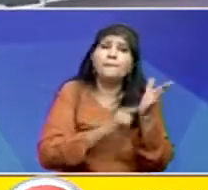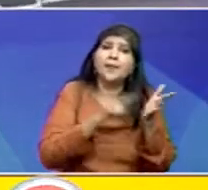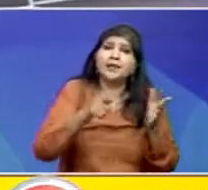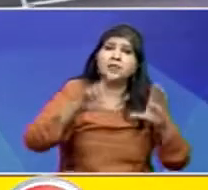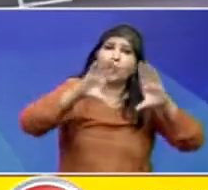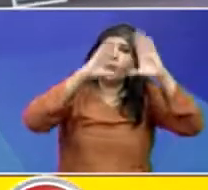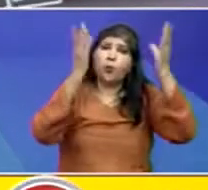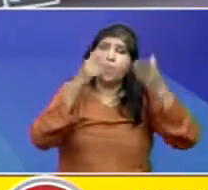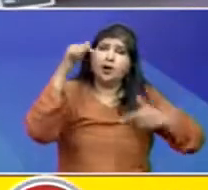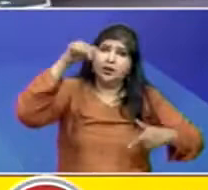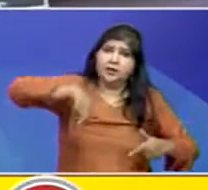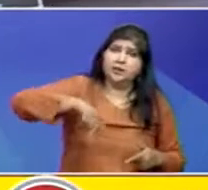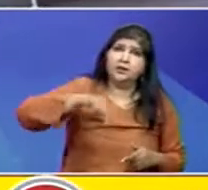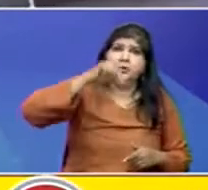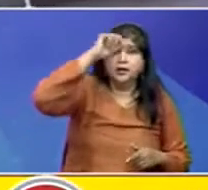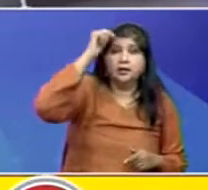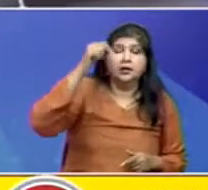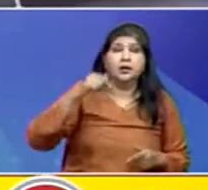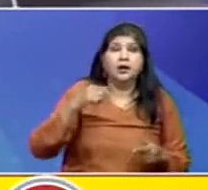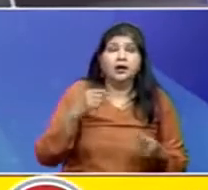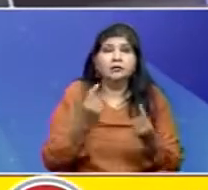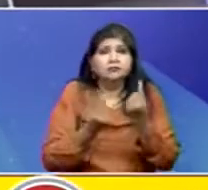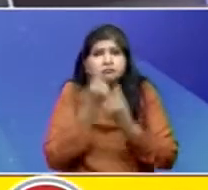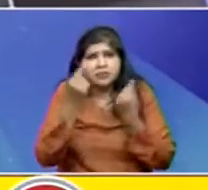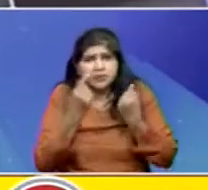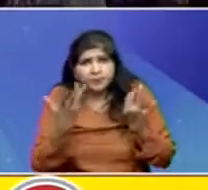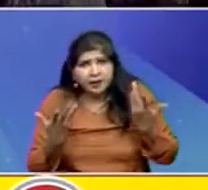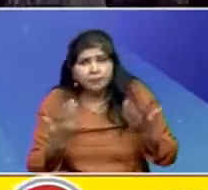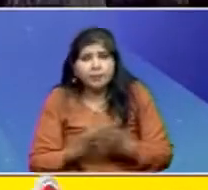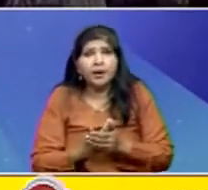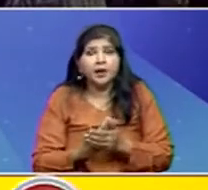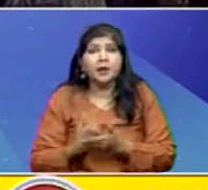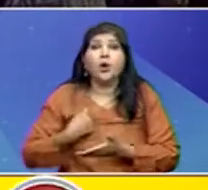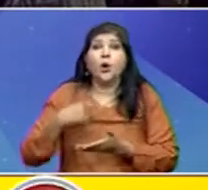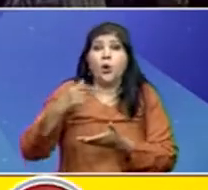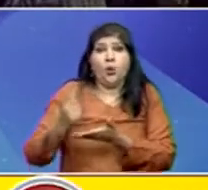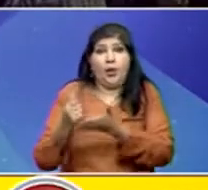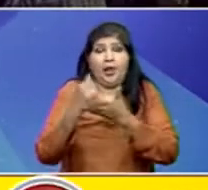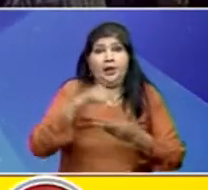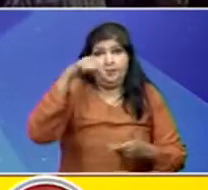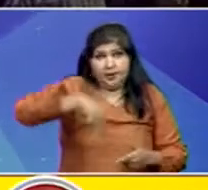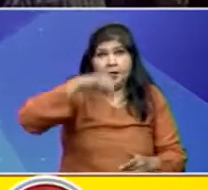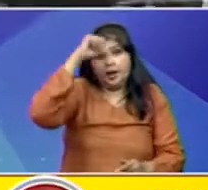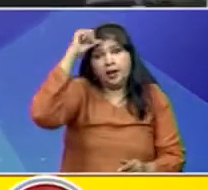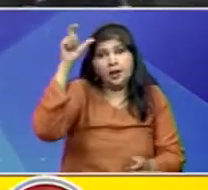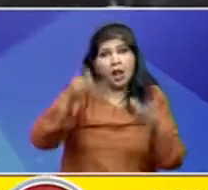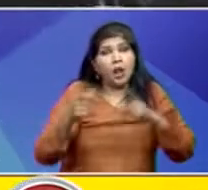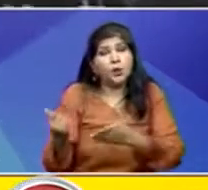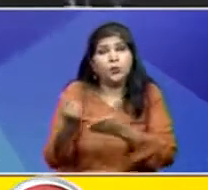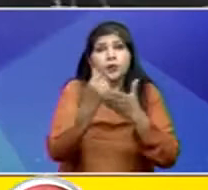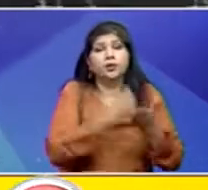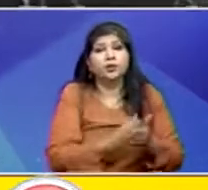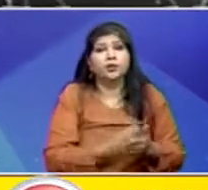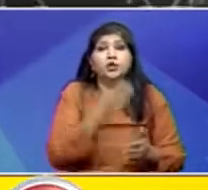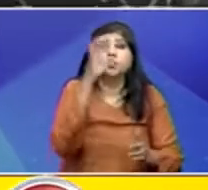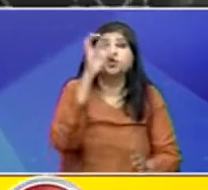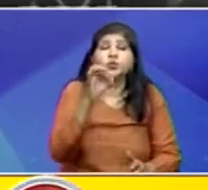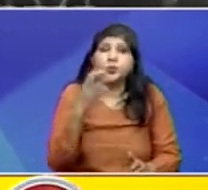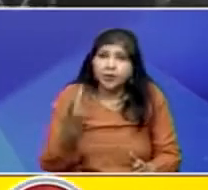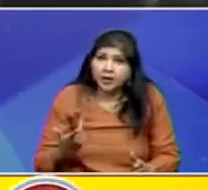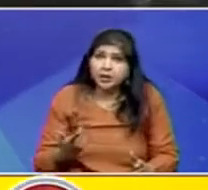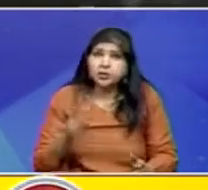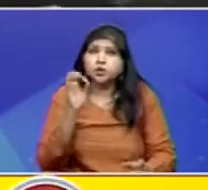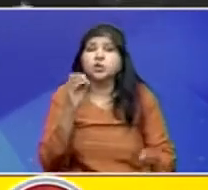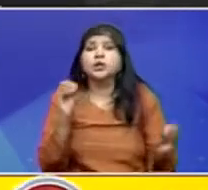लिए सबसे ज़्यादा शोध और योगदान भारत के लोगों ने ही तो दिया है सुन्य यानि